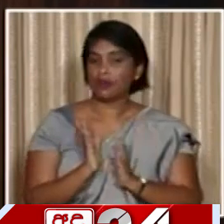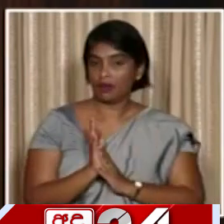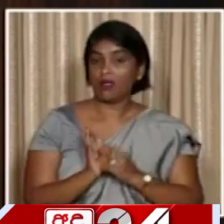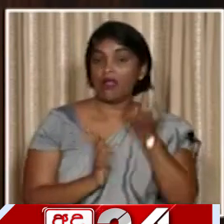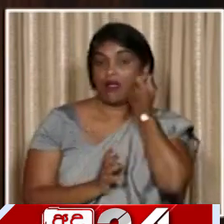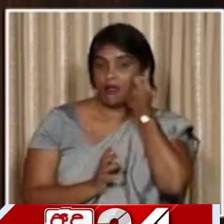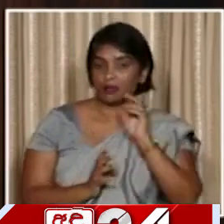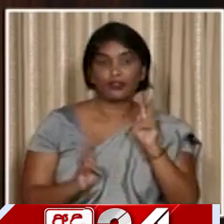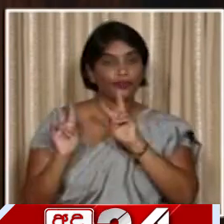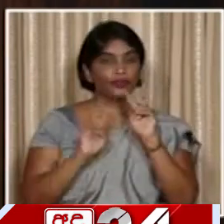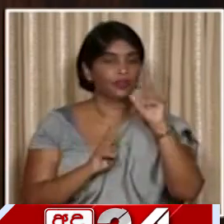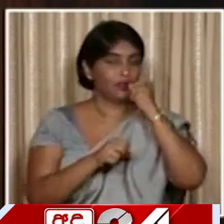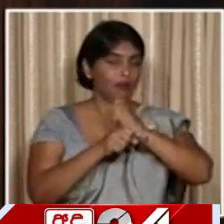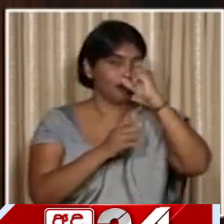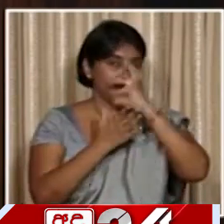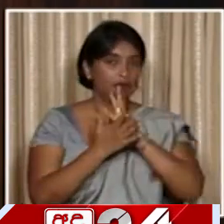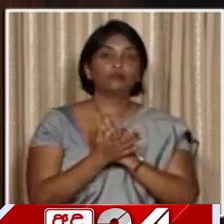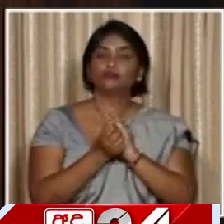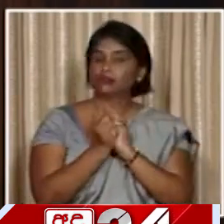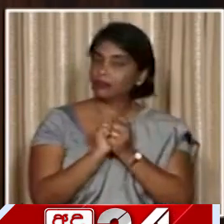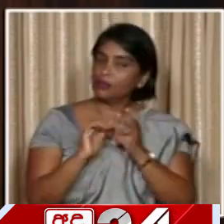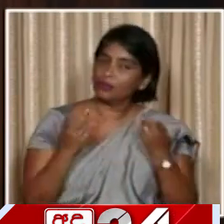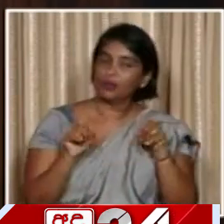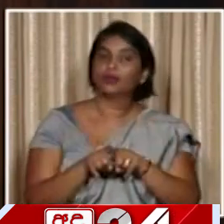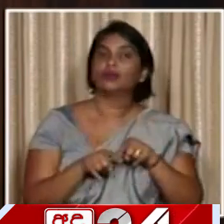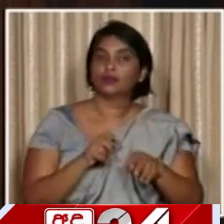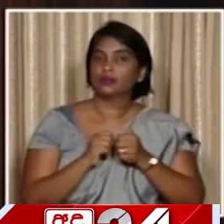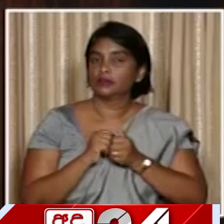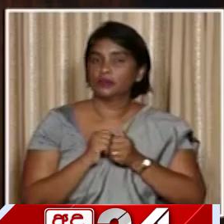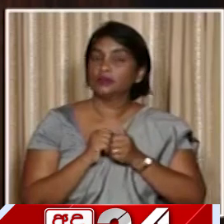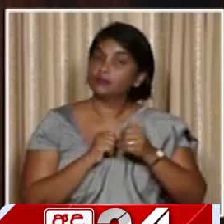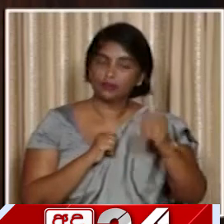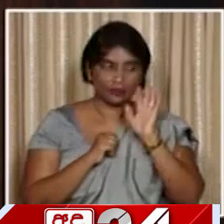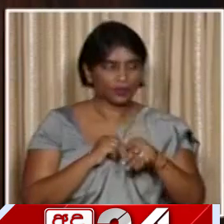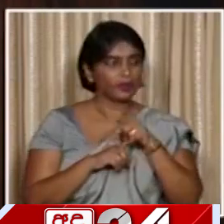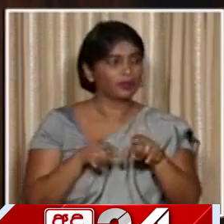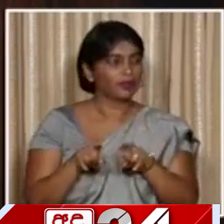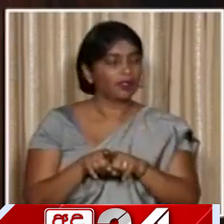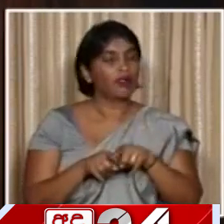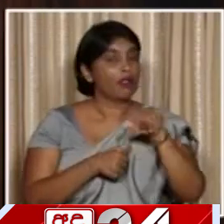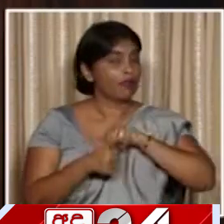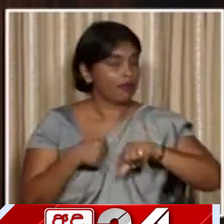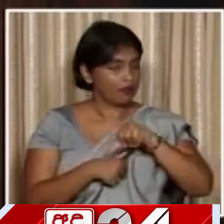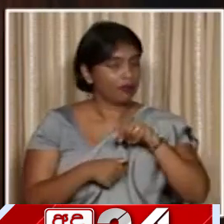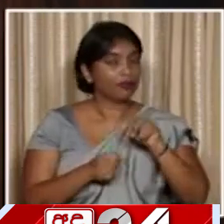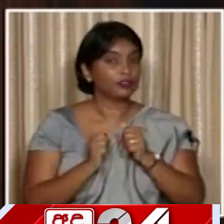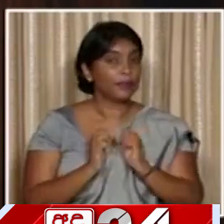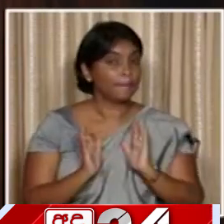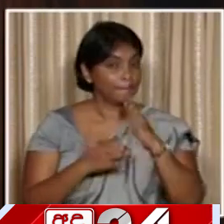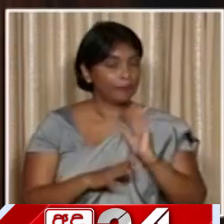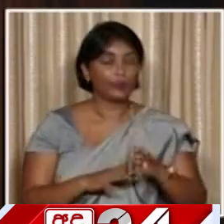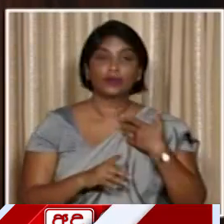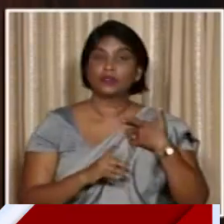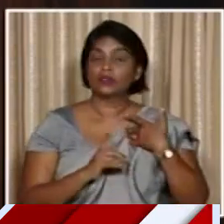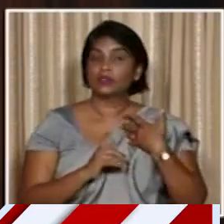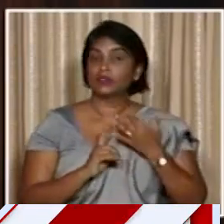අදහස වෙන්නේ 22 වන ආණ්ඩුක්‍රම විවස්ථා සංශෝධනයේ විදියට හෝ මේ ගෙන ඒ යුතුයි කියලා මේ ආයතනය පිහිටවීම තුලදී